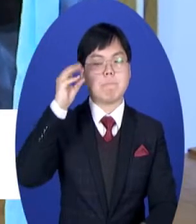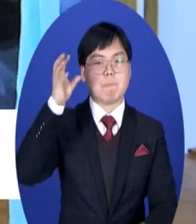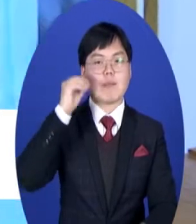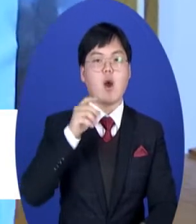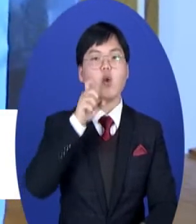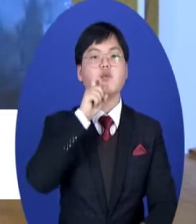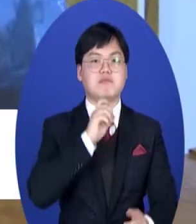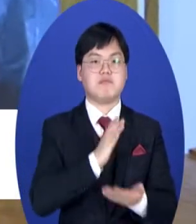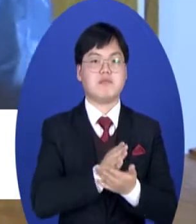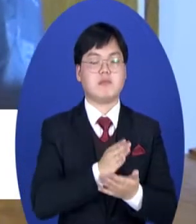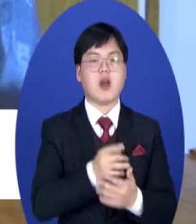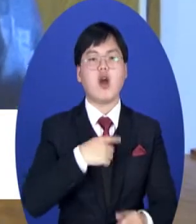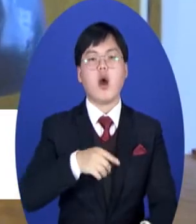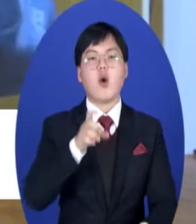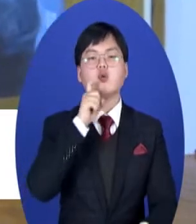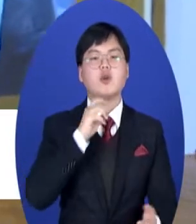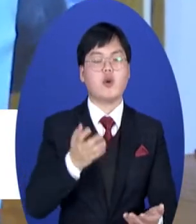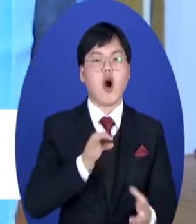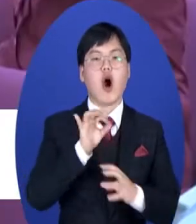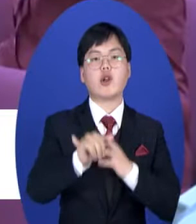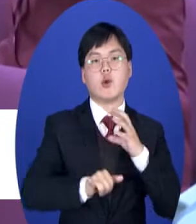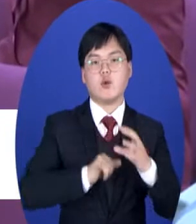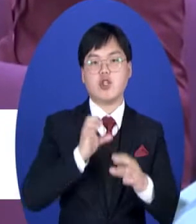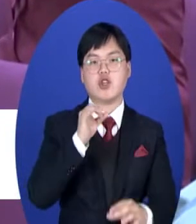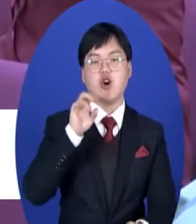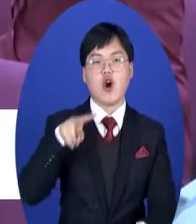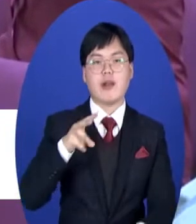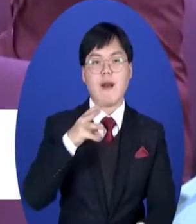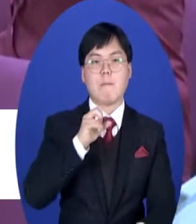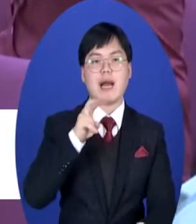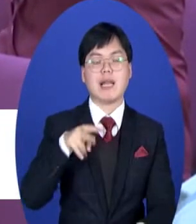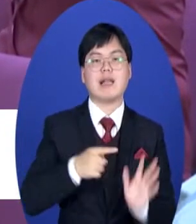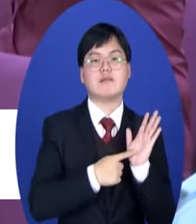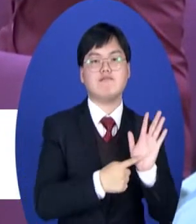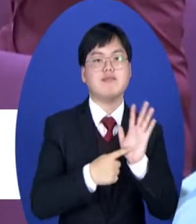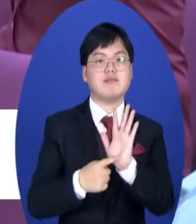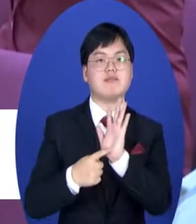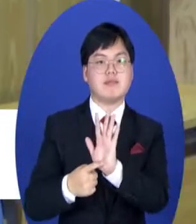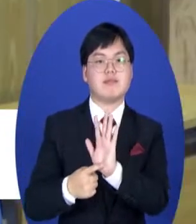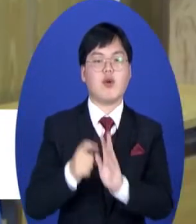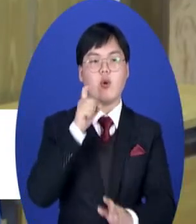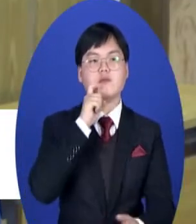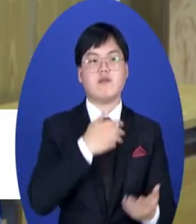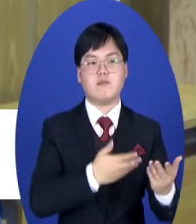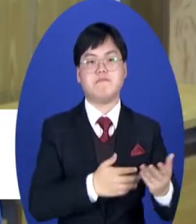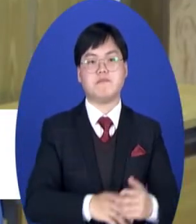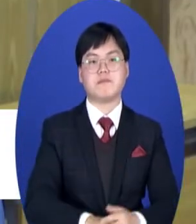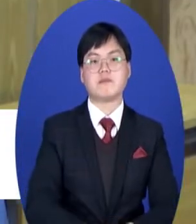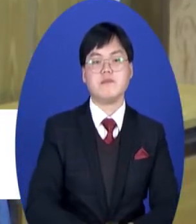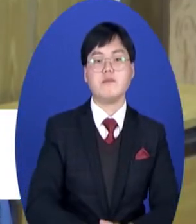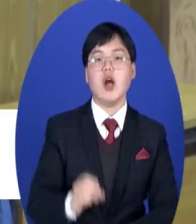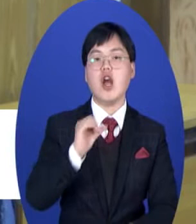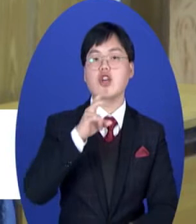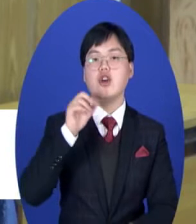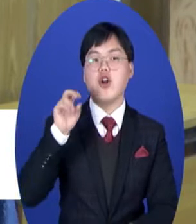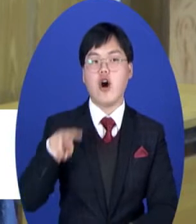юм. Түүний чин хүсэл бол олон улсад ерөөл магтаалыг сурталчлан таниулах юм а. За ерөөл магтаал бол